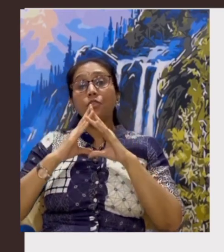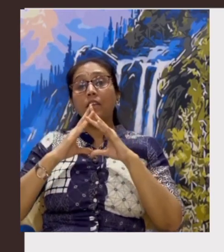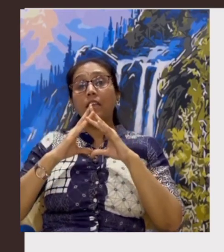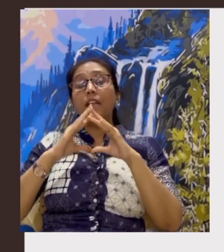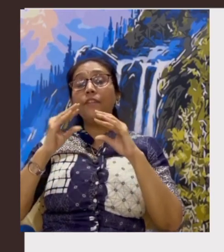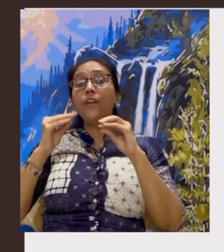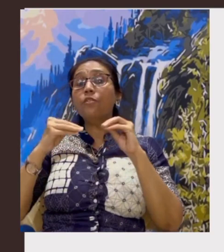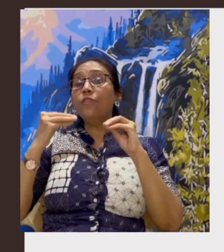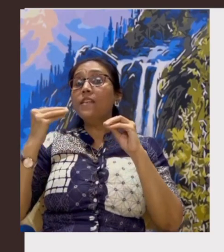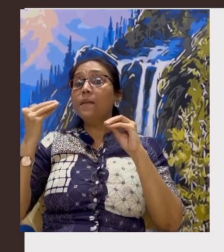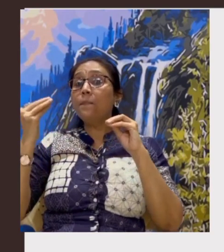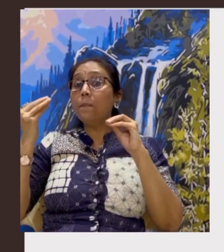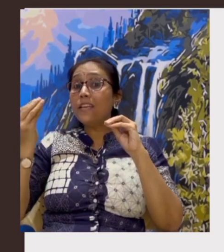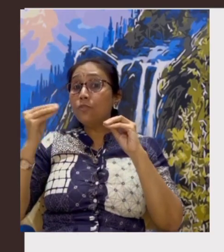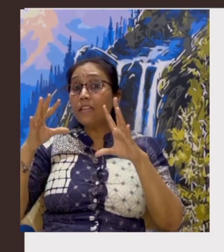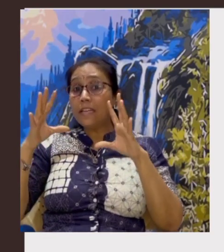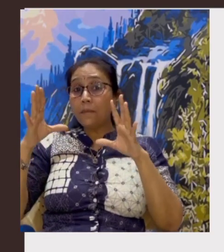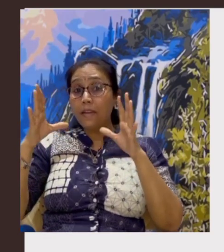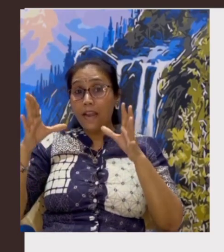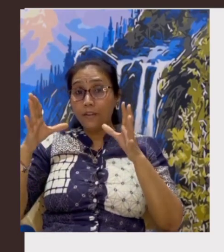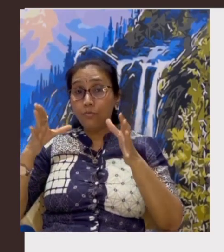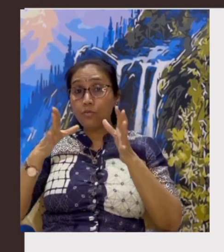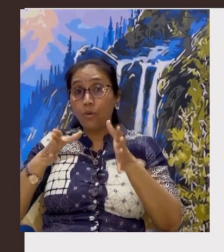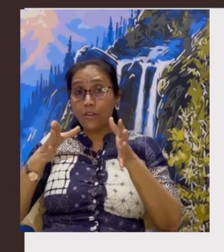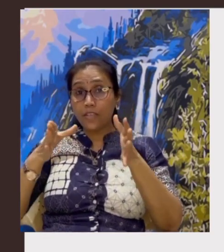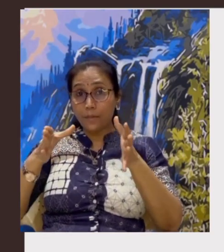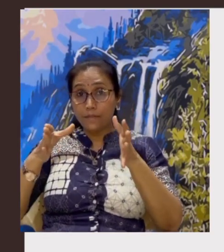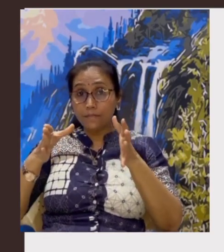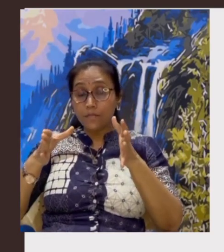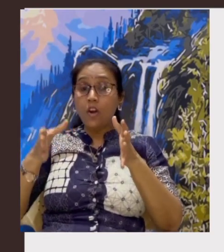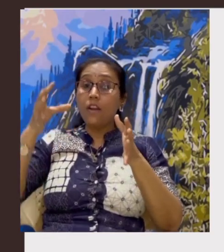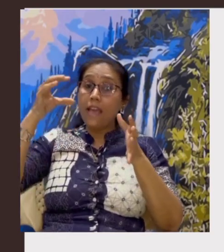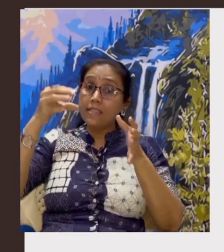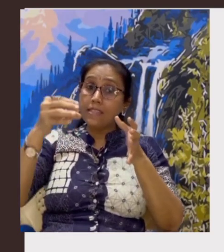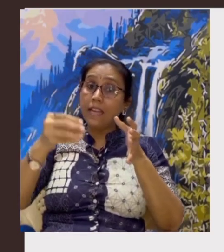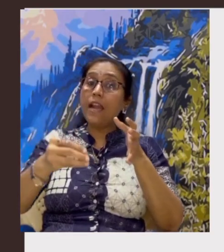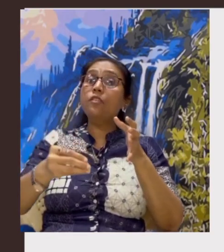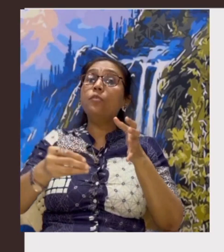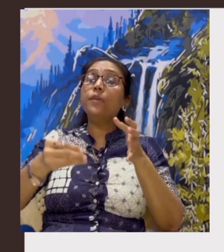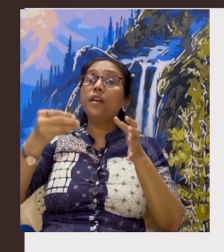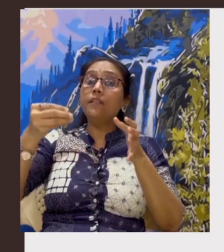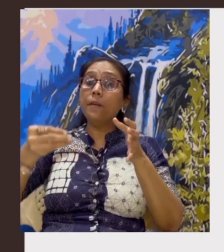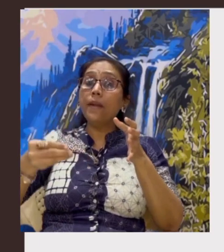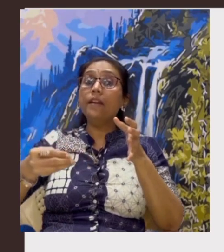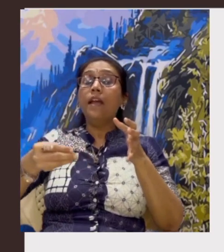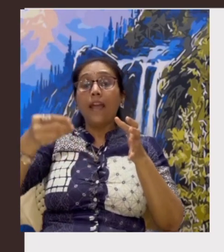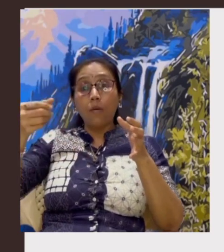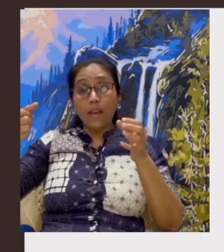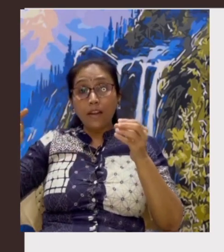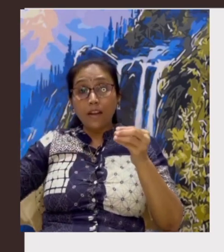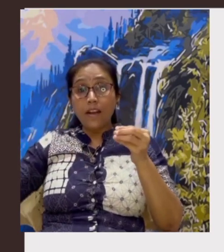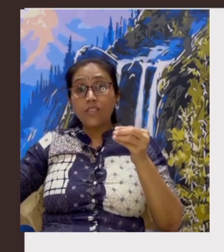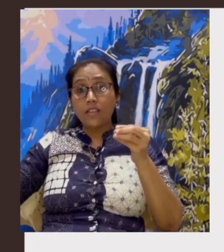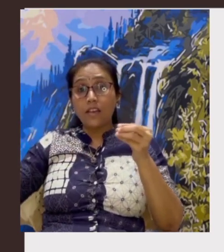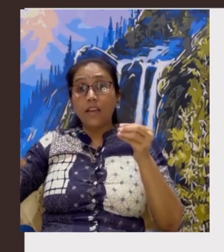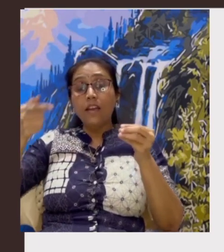इंडिविजुअल की लैंड, इनफैक्ट कोई ऐसी पब्लिक यूटिलिटी में लैंड यूज हो रही है अभी, और ऐसी लैंड को भी गवर्नमेंट एक्वायर